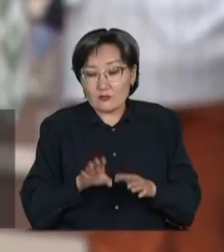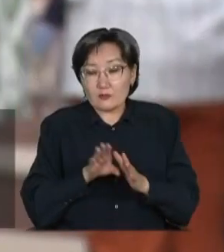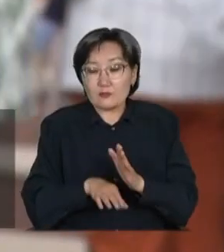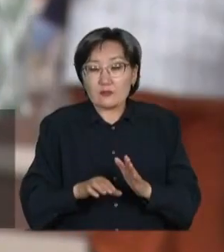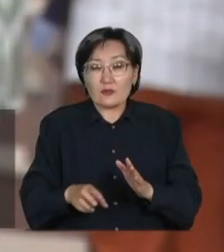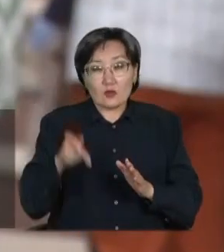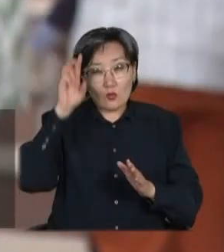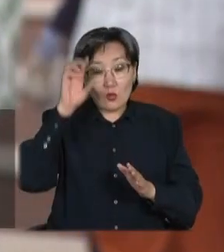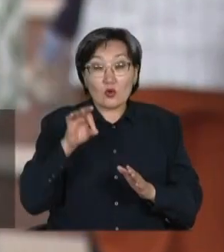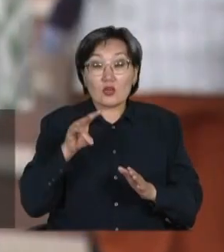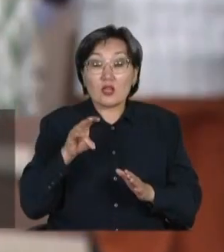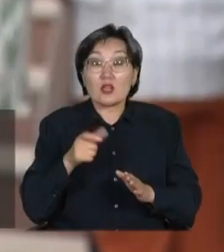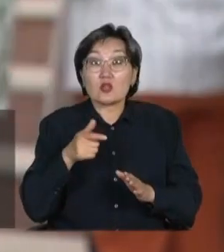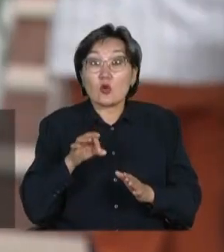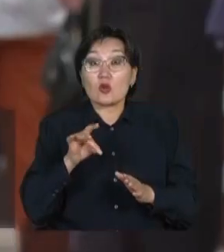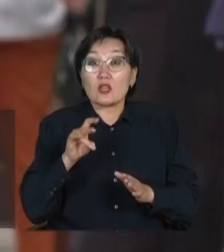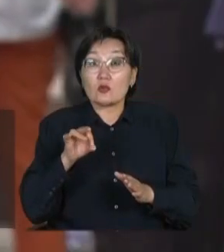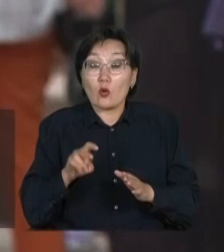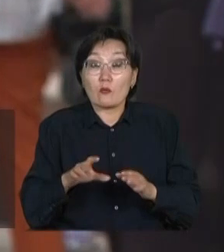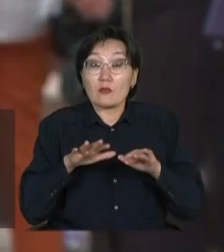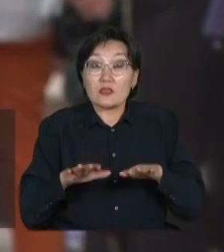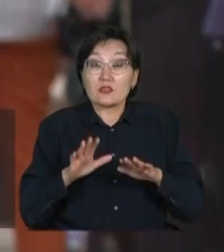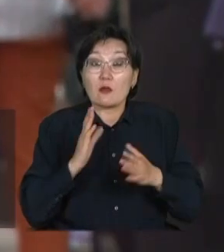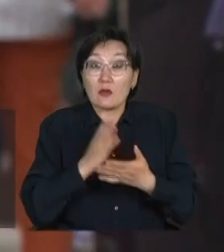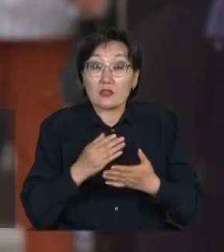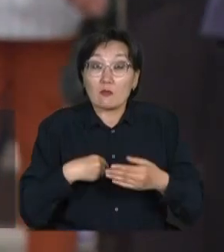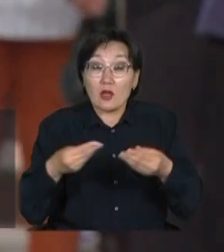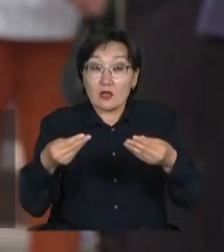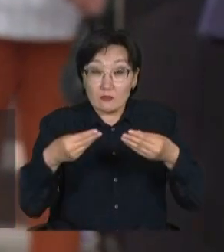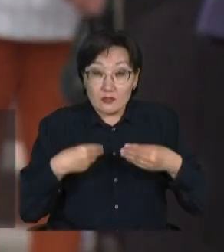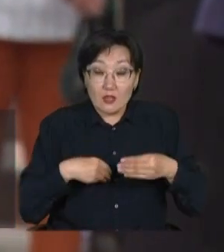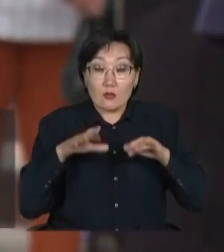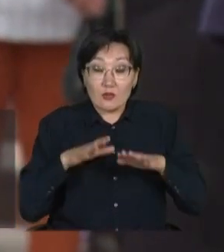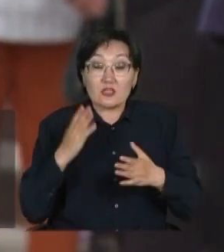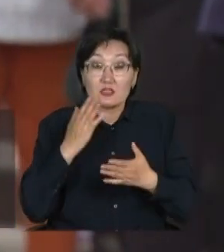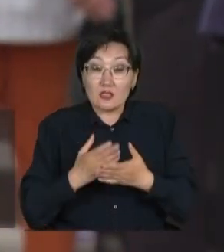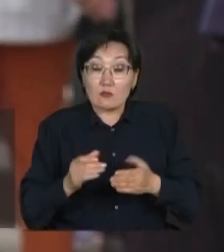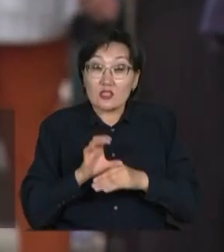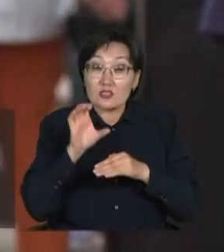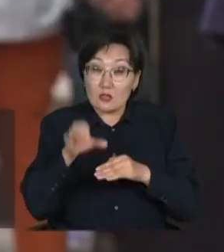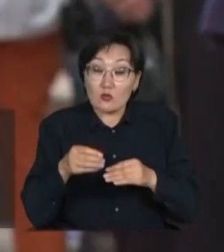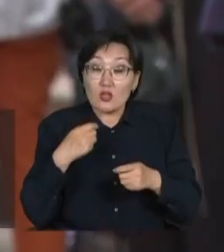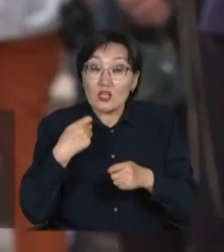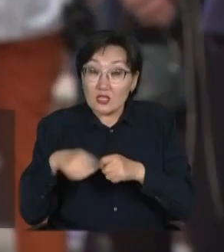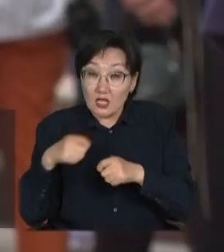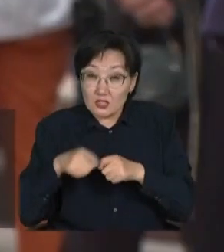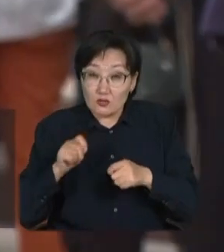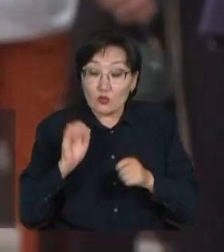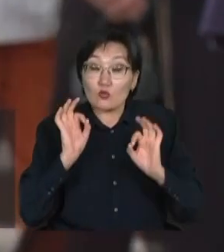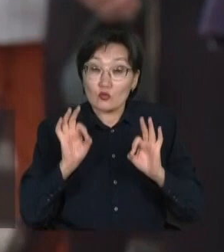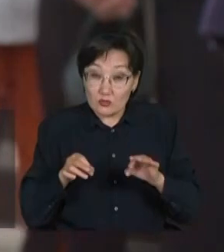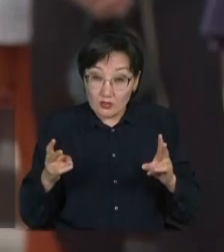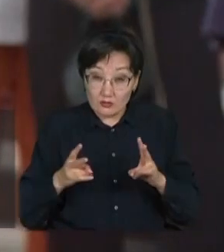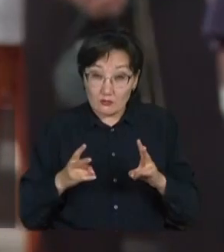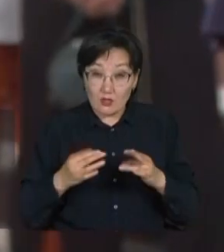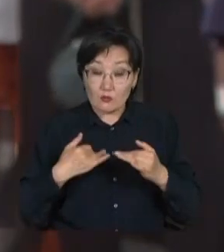бар деп маған қолыма справка беріп жіберген. Енді места бар деп жібергеннен кейін қаржыландыру шарт деп ойлаймын. Енді бізге